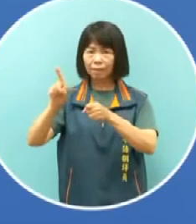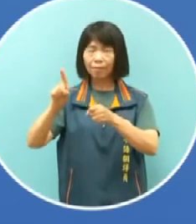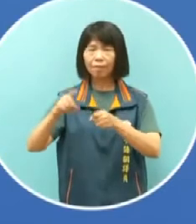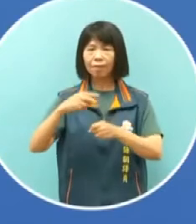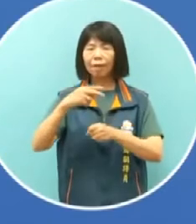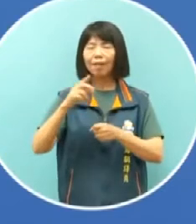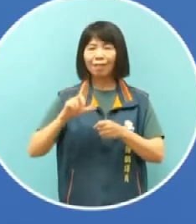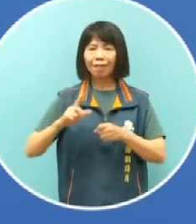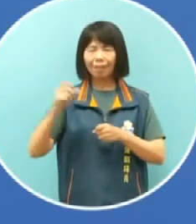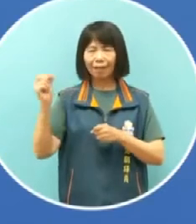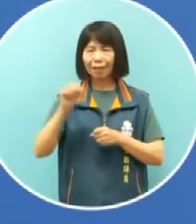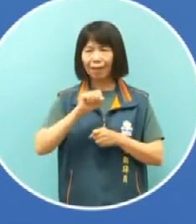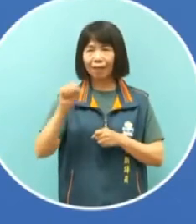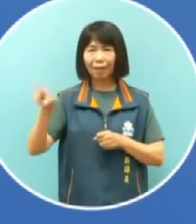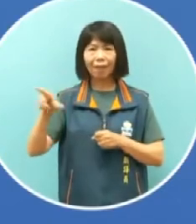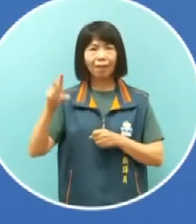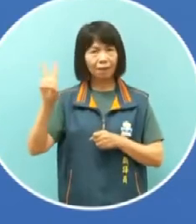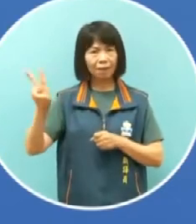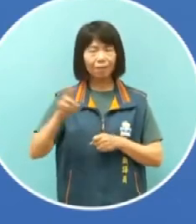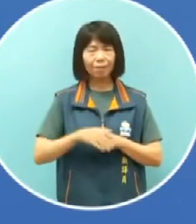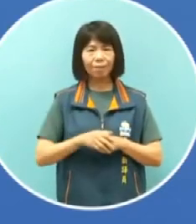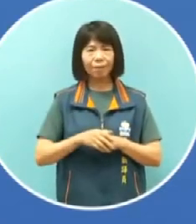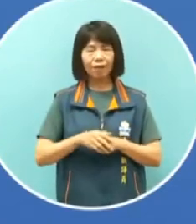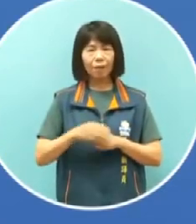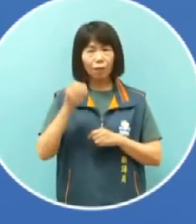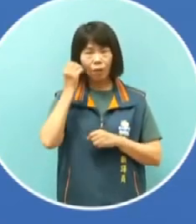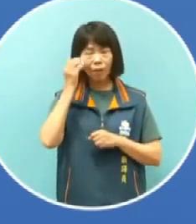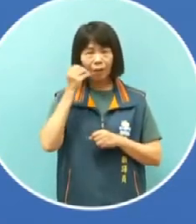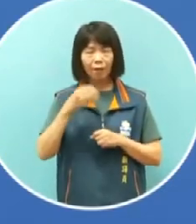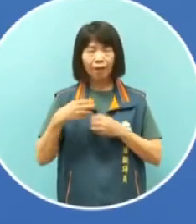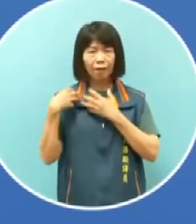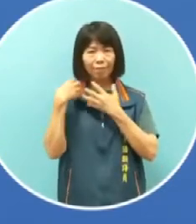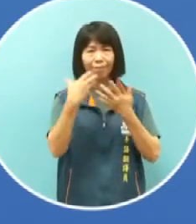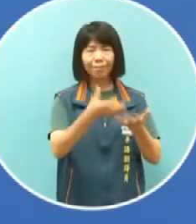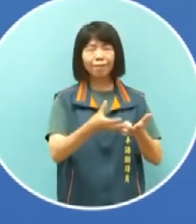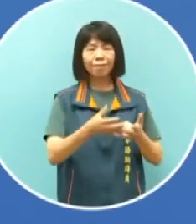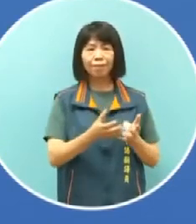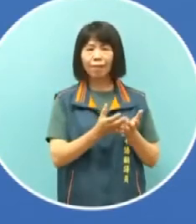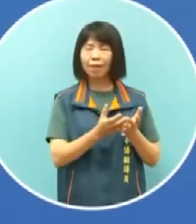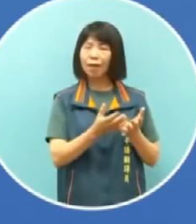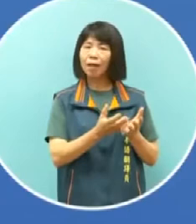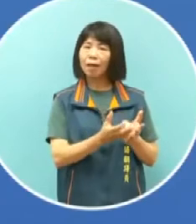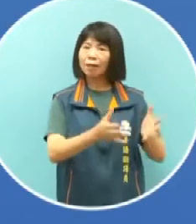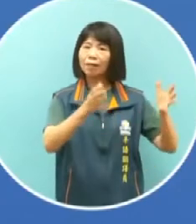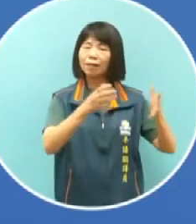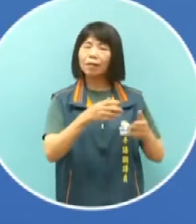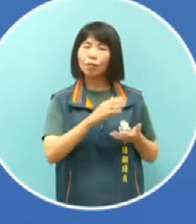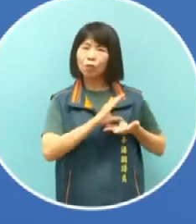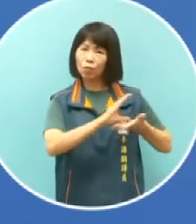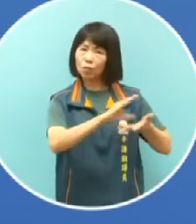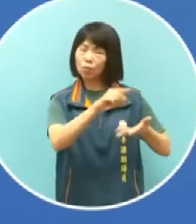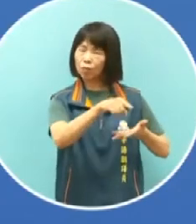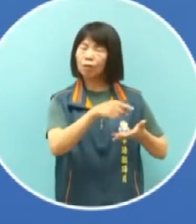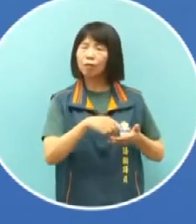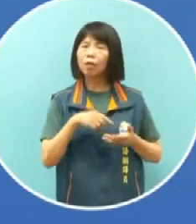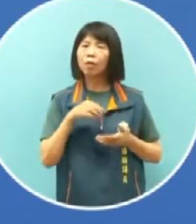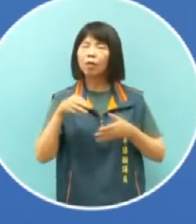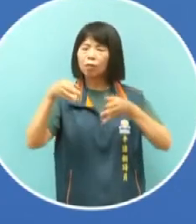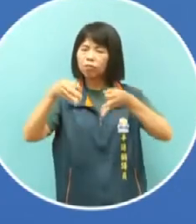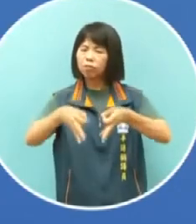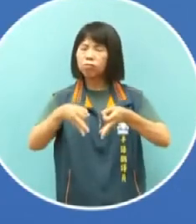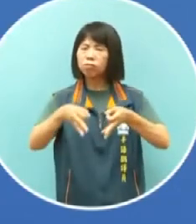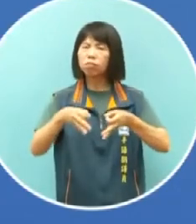那花莲县委托盛虹来购买疫苗，我们在合约上签的